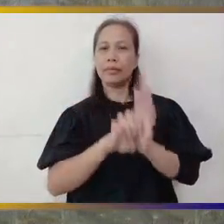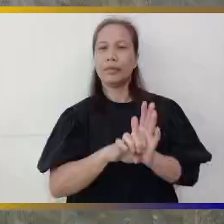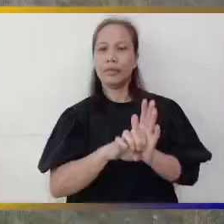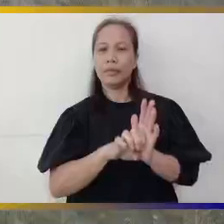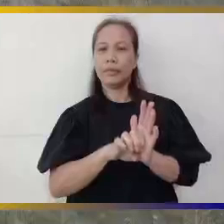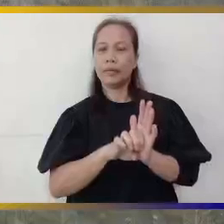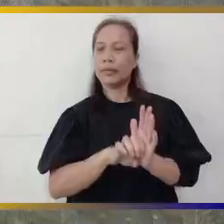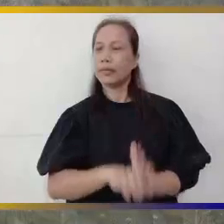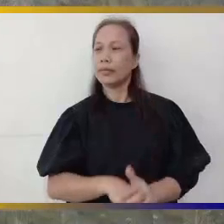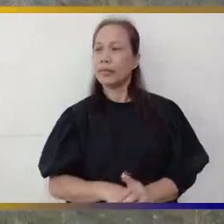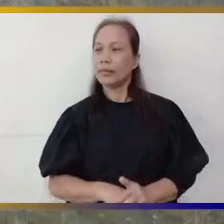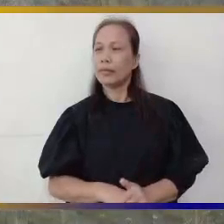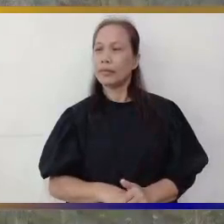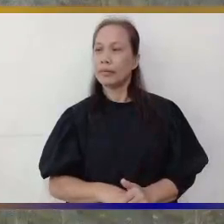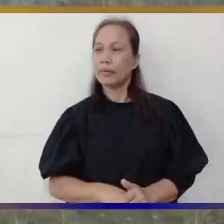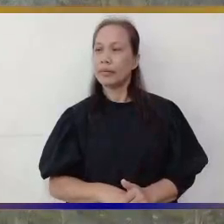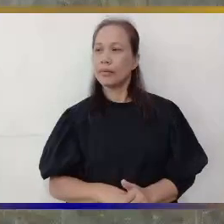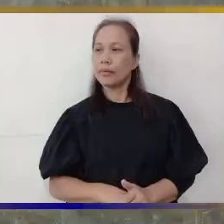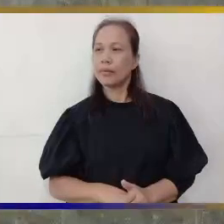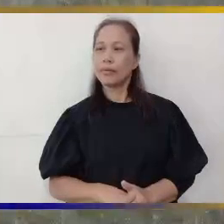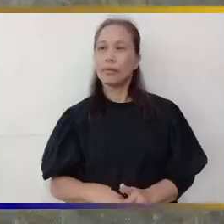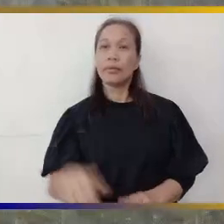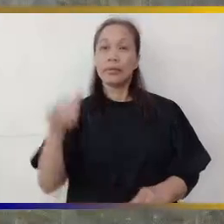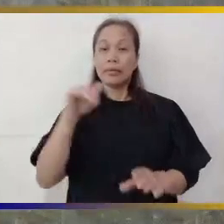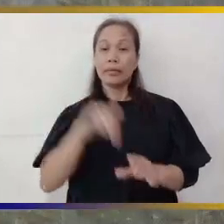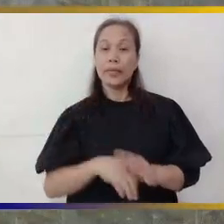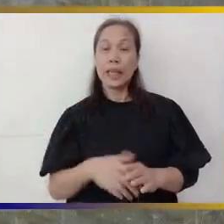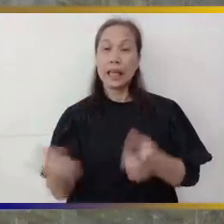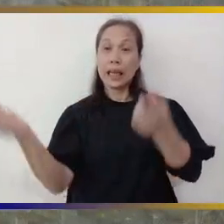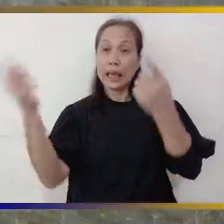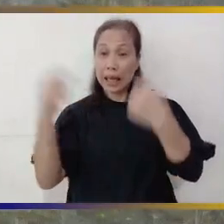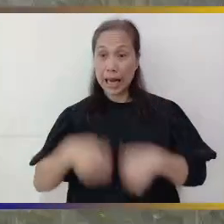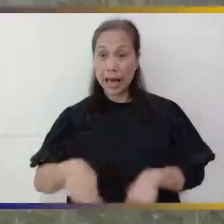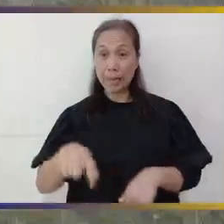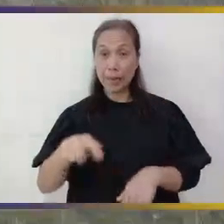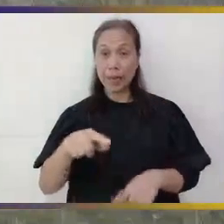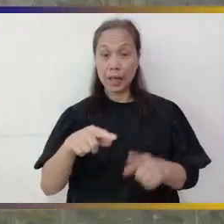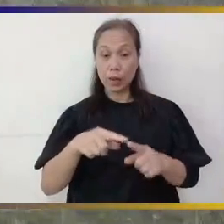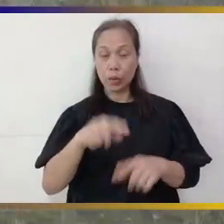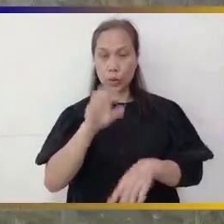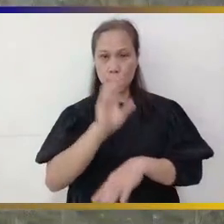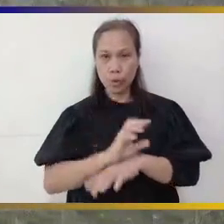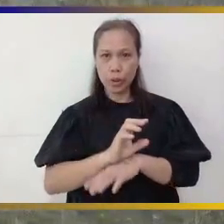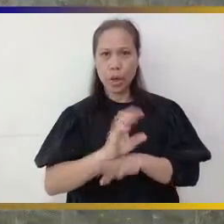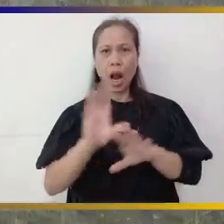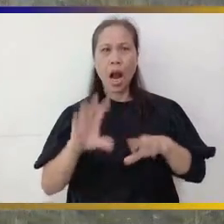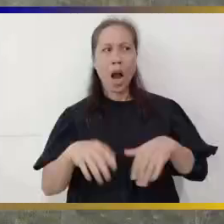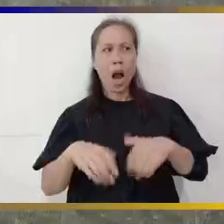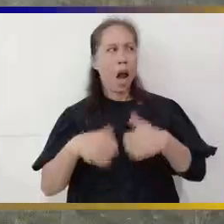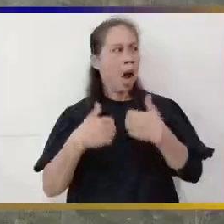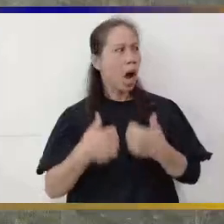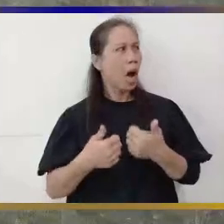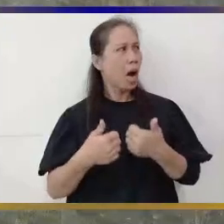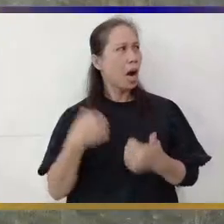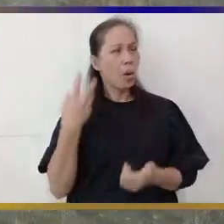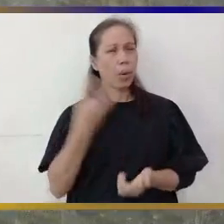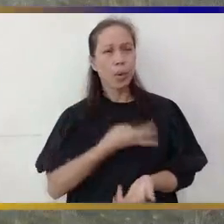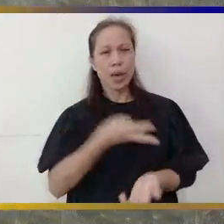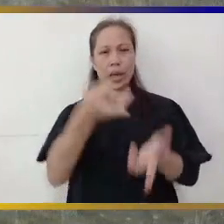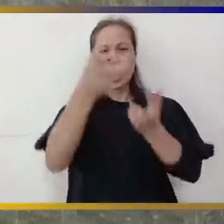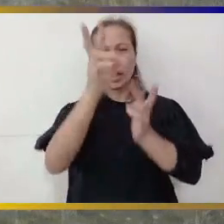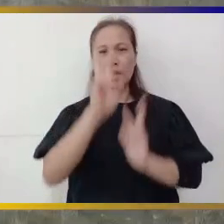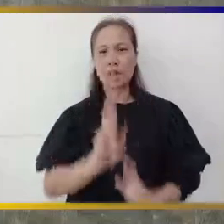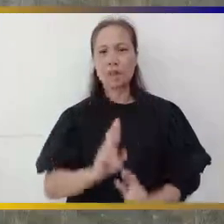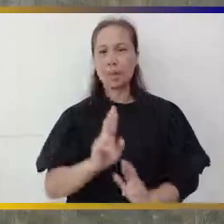yan pagdating ng pagpupunta sa church How do you Worship God How do you respect God